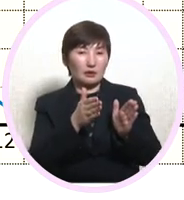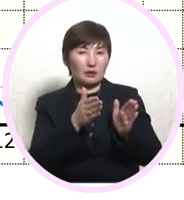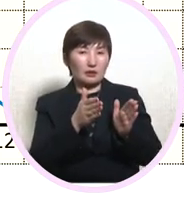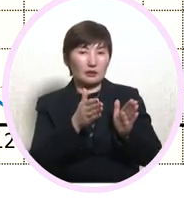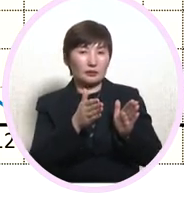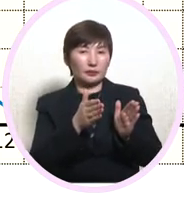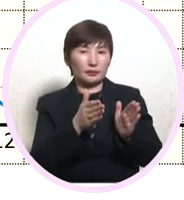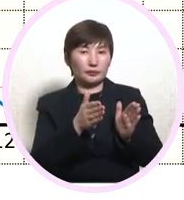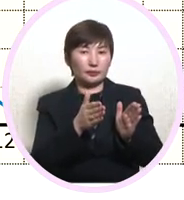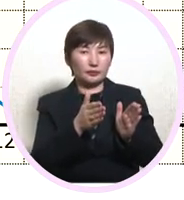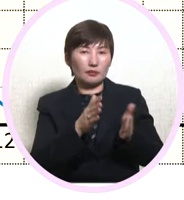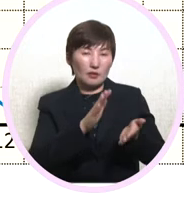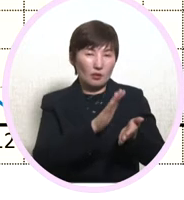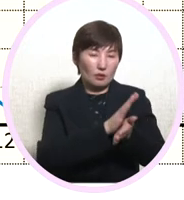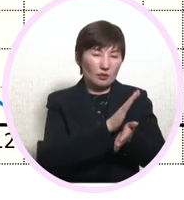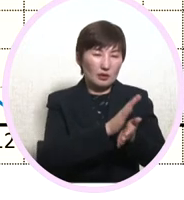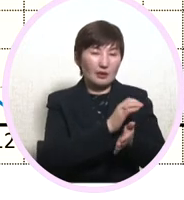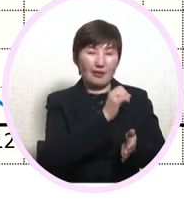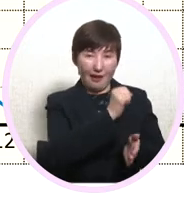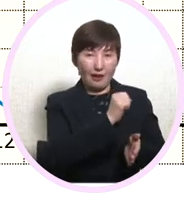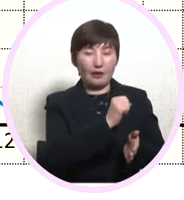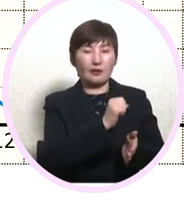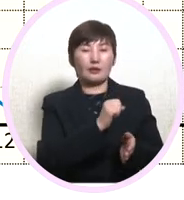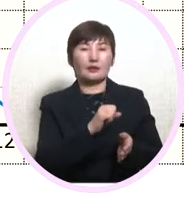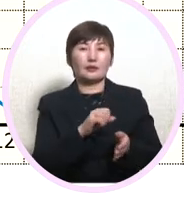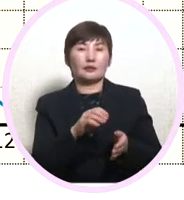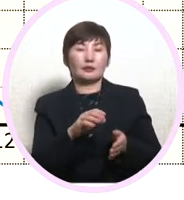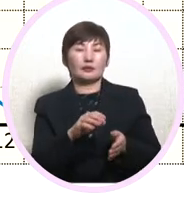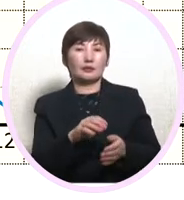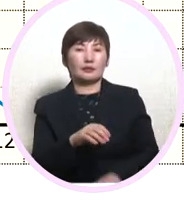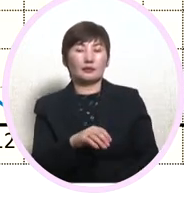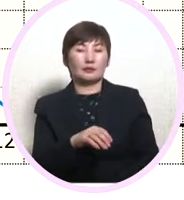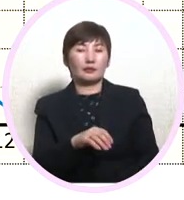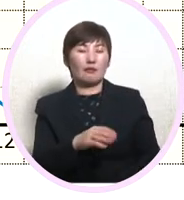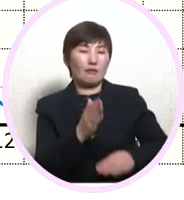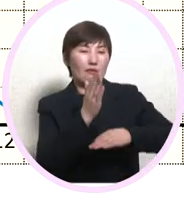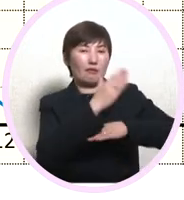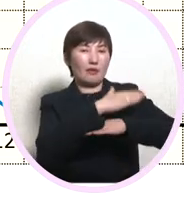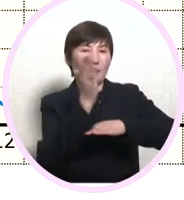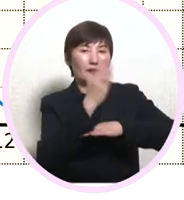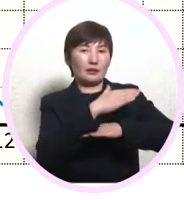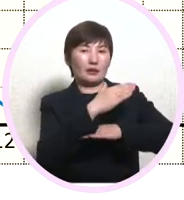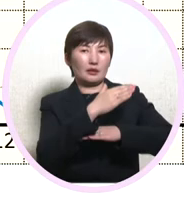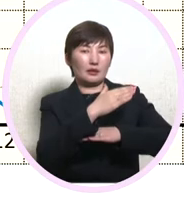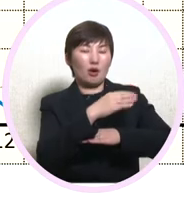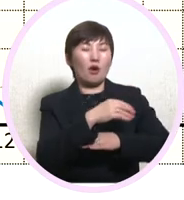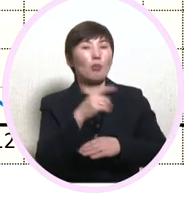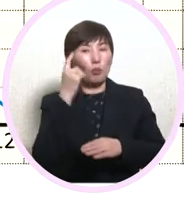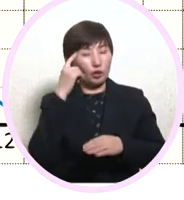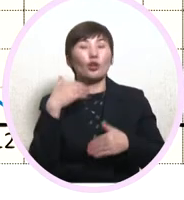тухайн завсардах хурдтал мөн налалтуудыг нь